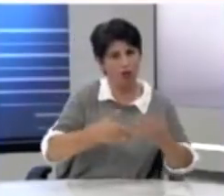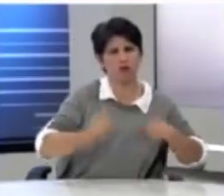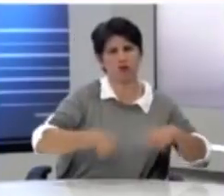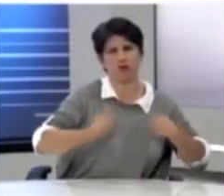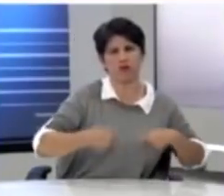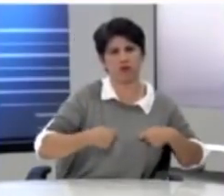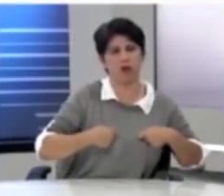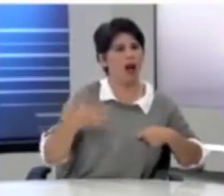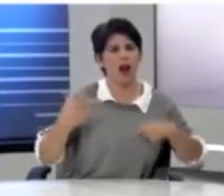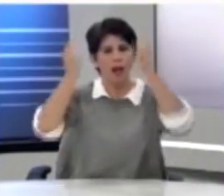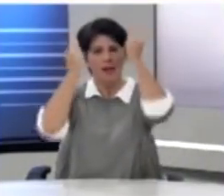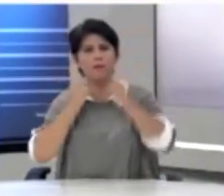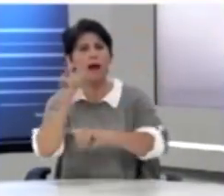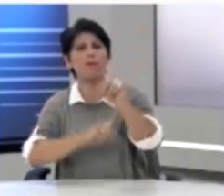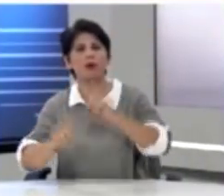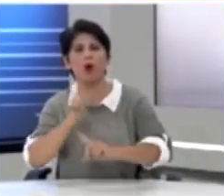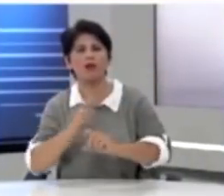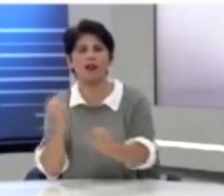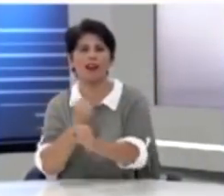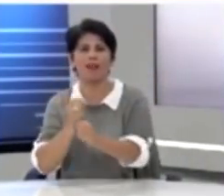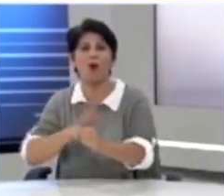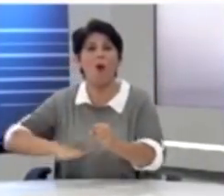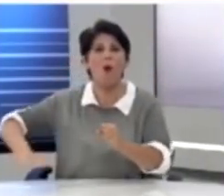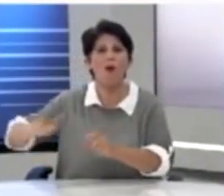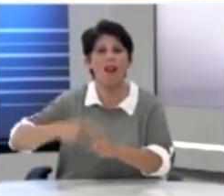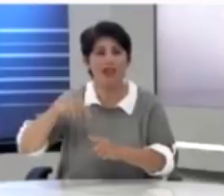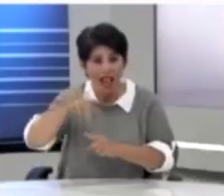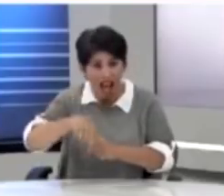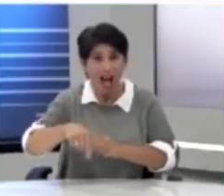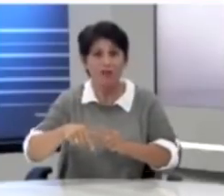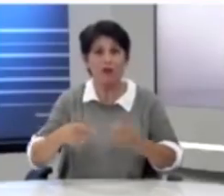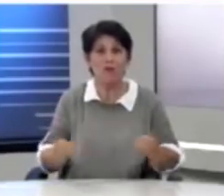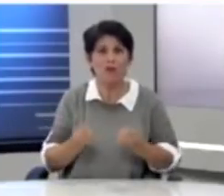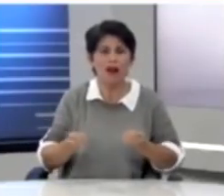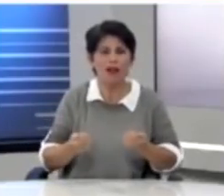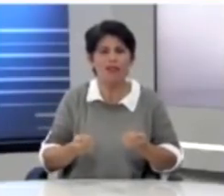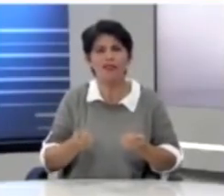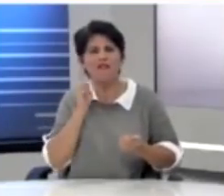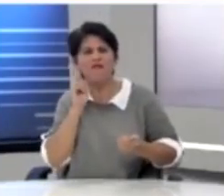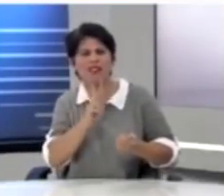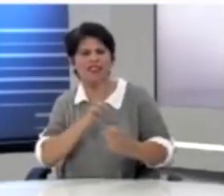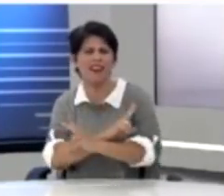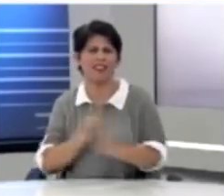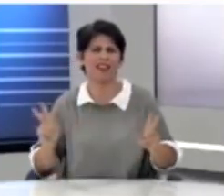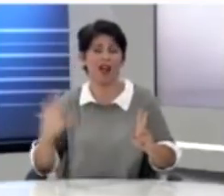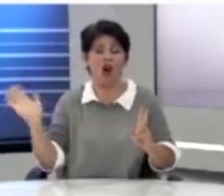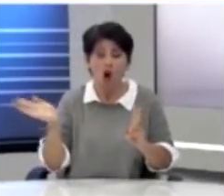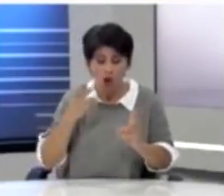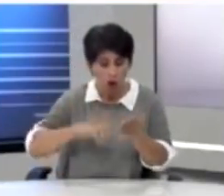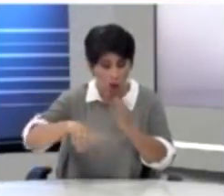του ελληνικού λαού, δεν μπορεί να κρυφτεί. Όποια σελίδα του